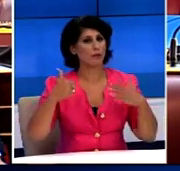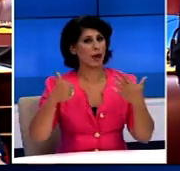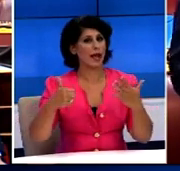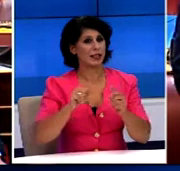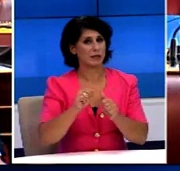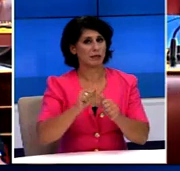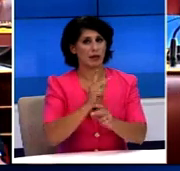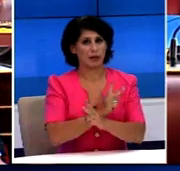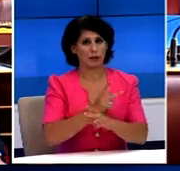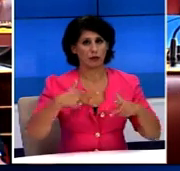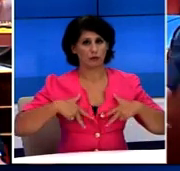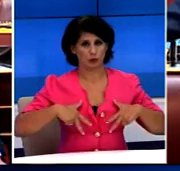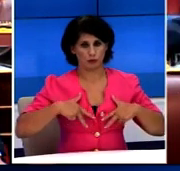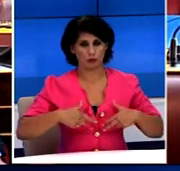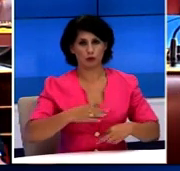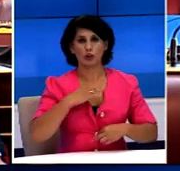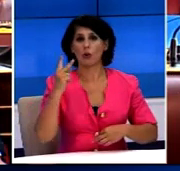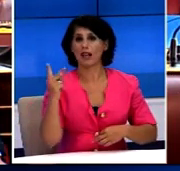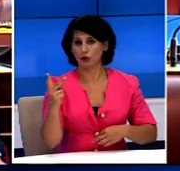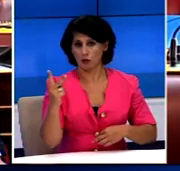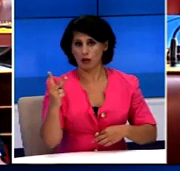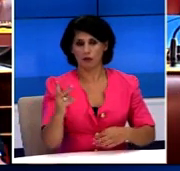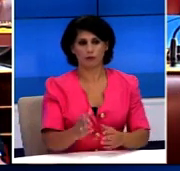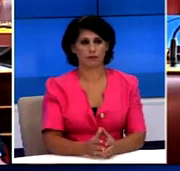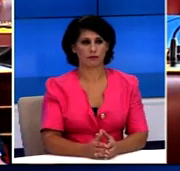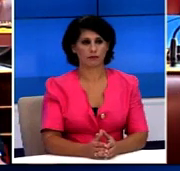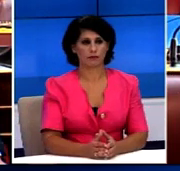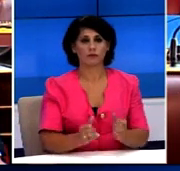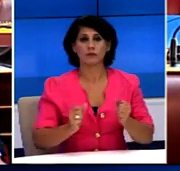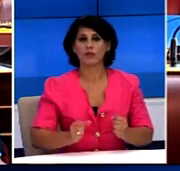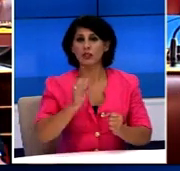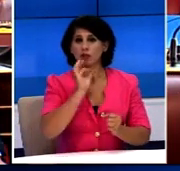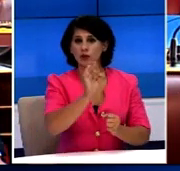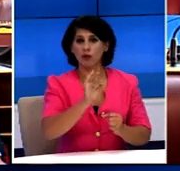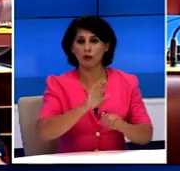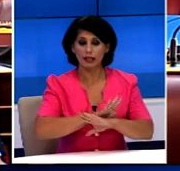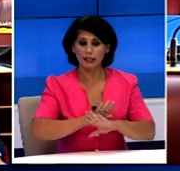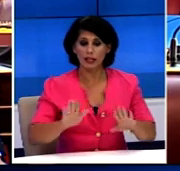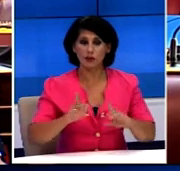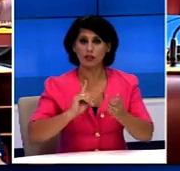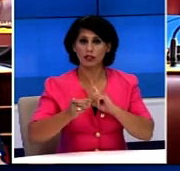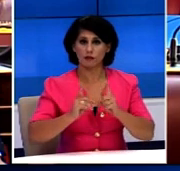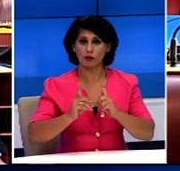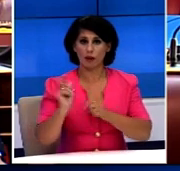αναπληρωτή υπουργό τον κύριο Κατρούγκαλο, με βασικό στόχο την ολοκλήρωση συμφωνίας των Πρεσπών.